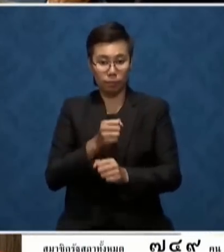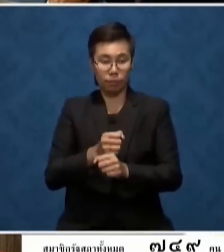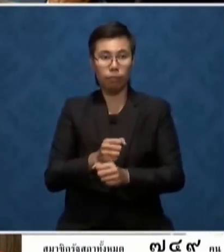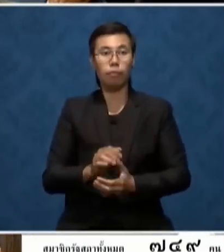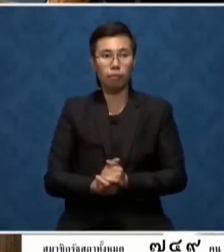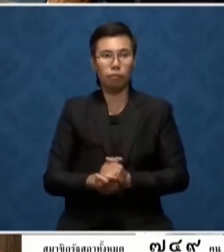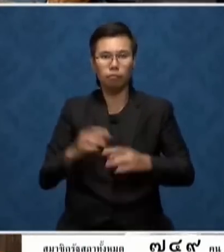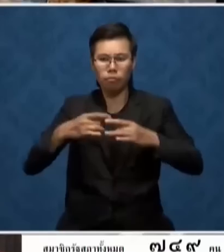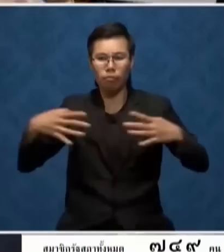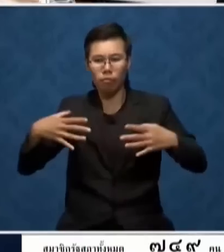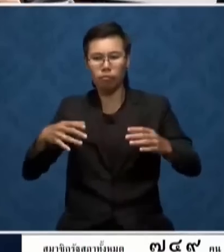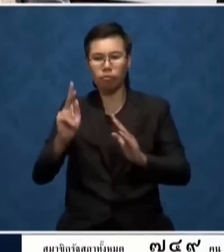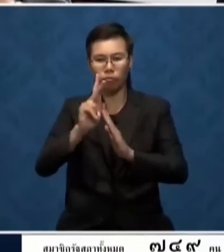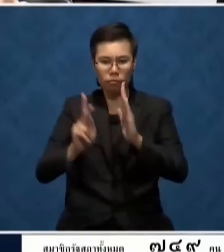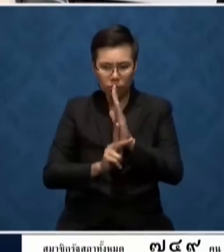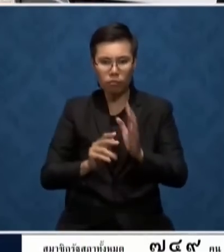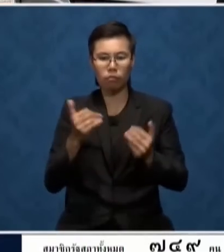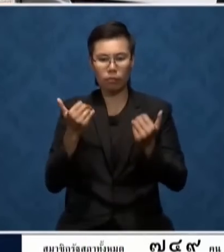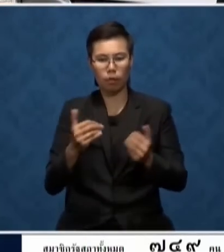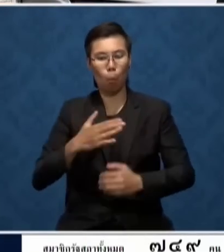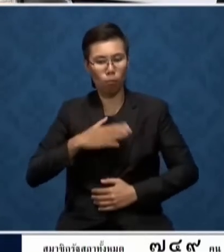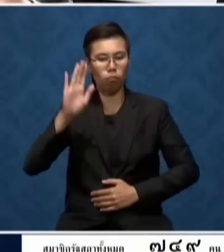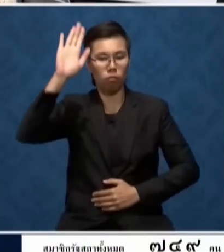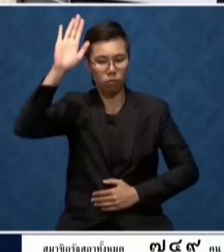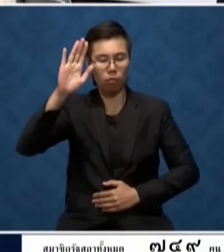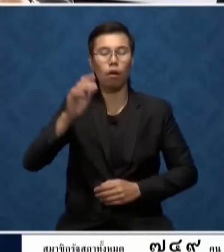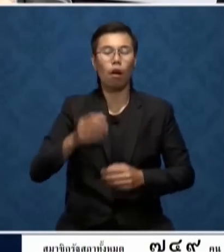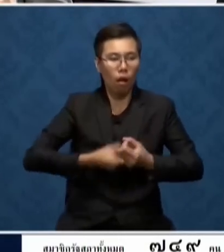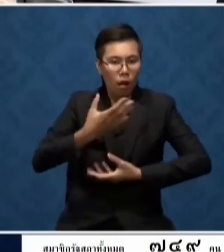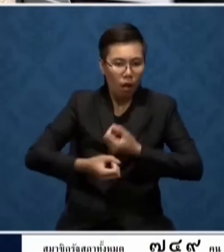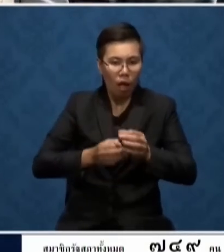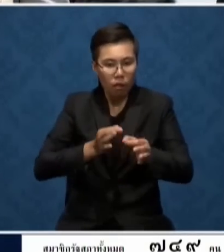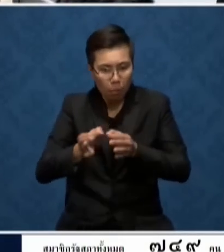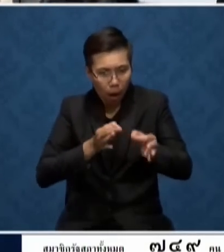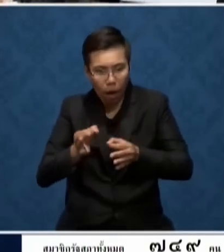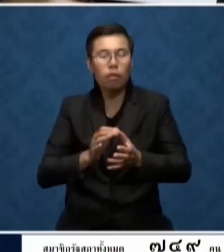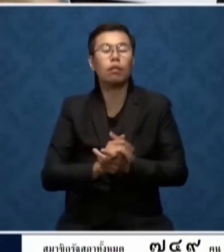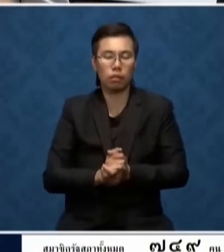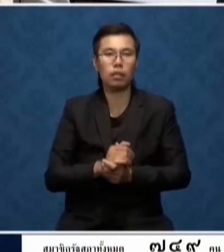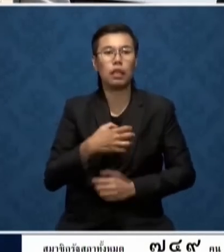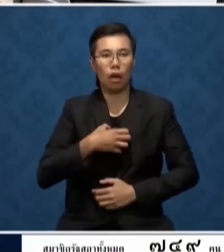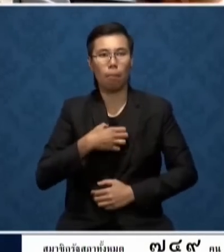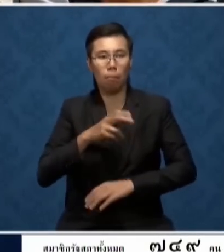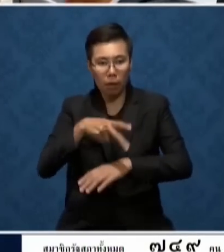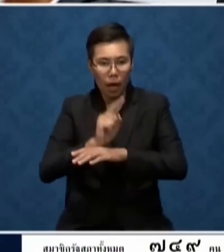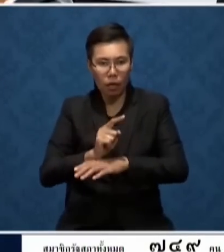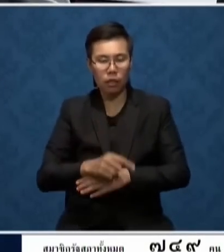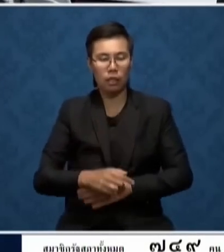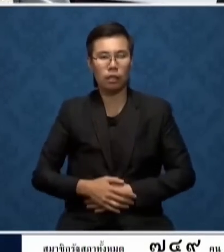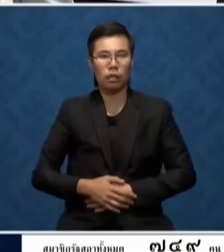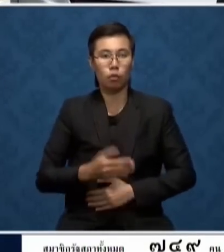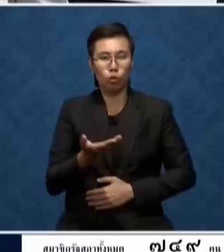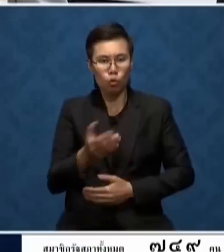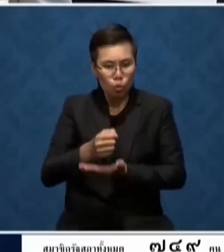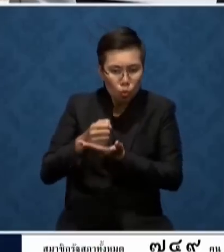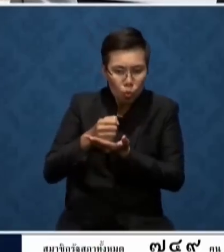ขัดกับกฎหมายจึงลุกขึ้นมาอภิปรายนะครับว่าเหตุใดเราถึงลุกขึ้นมาจึงขอให้ท่านประธานเนี่ยได้พิจารณาที